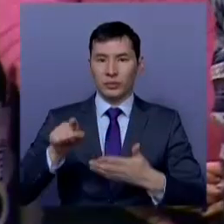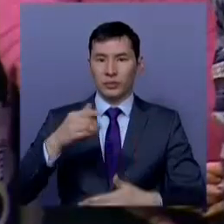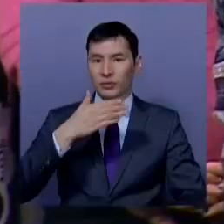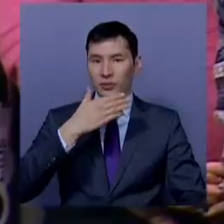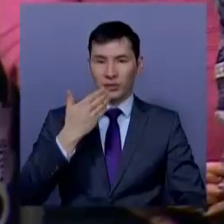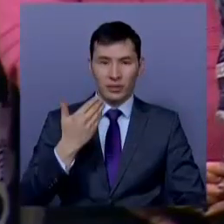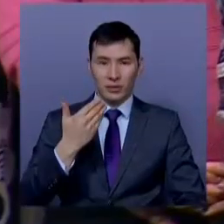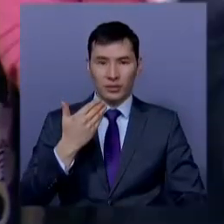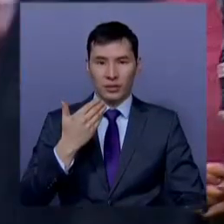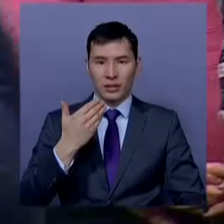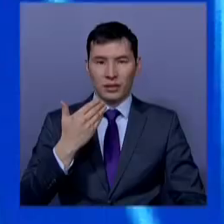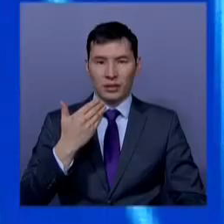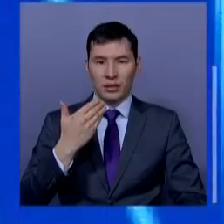де